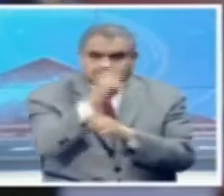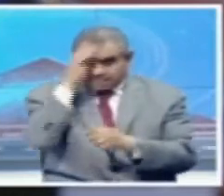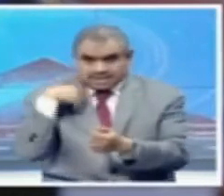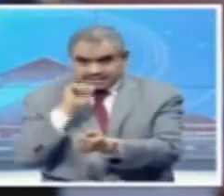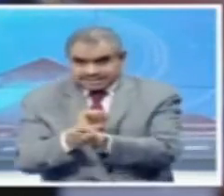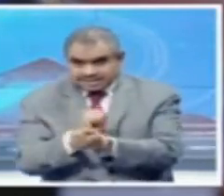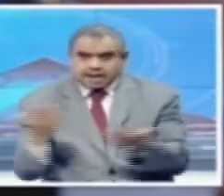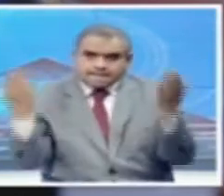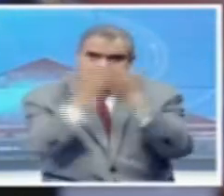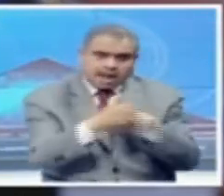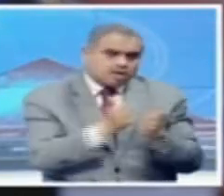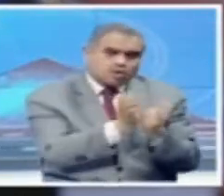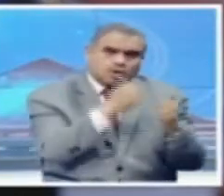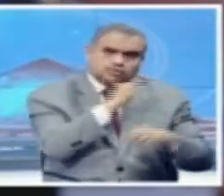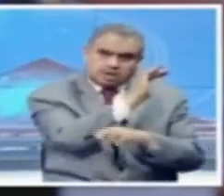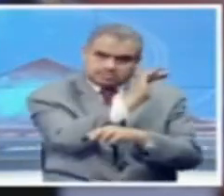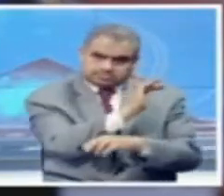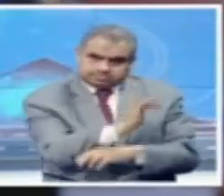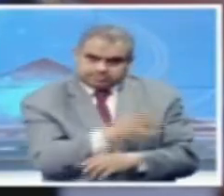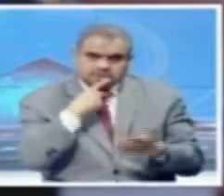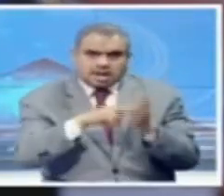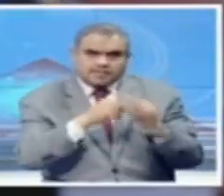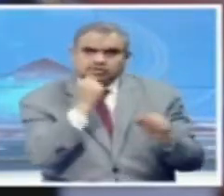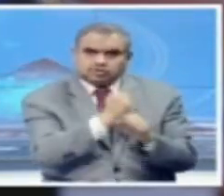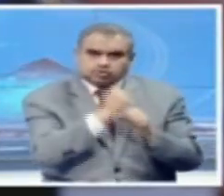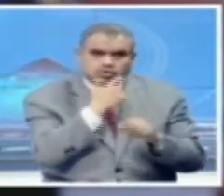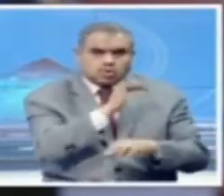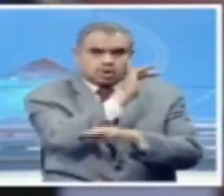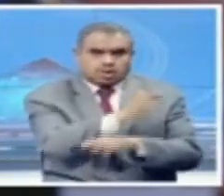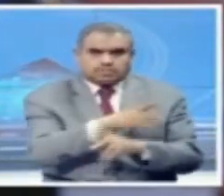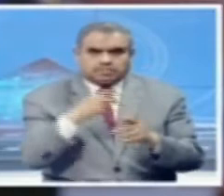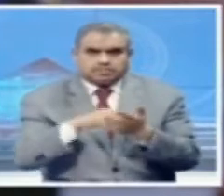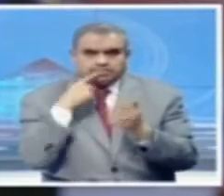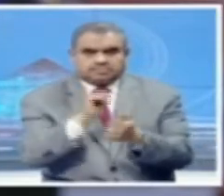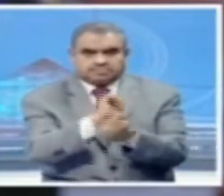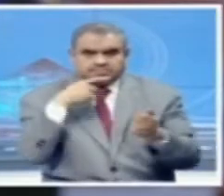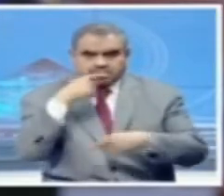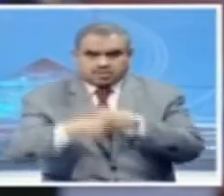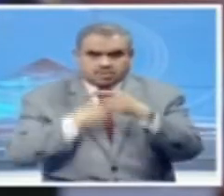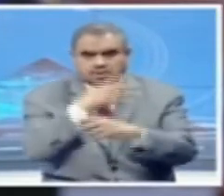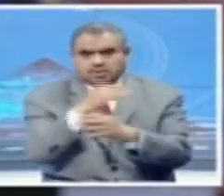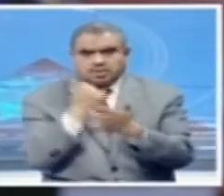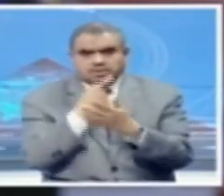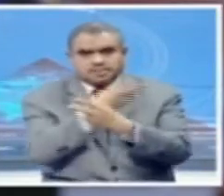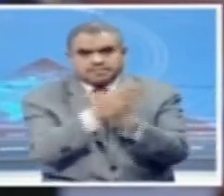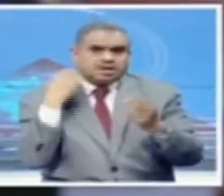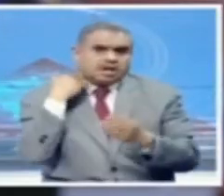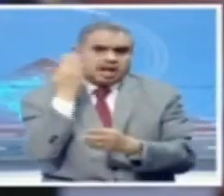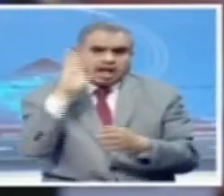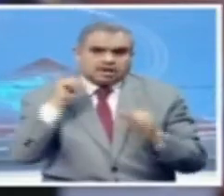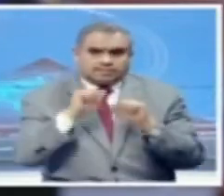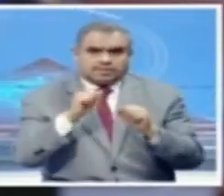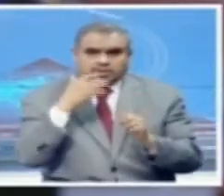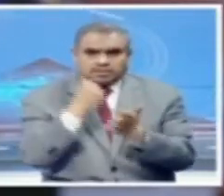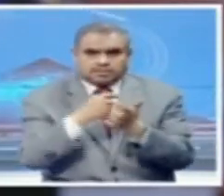المسجونين لتوفير حياة كريمة لهم وفتح أبواب رزق أمام المفرج عنهم حتى يتسنى لهم كسب عيشهم من حلال،